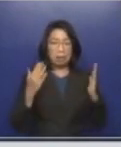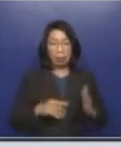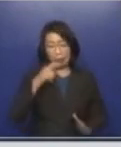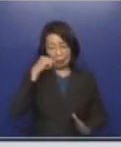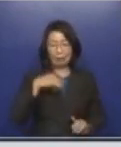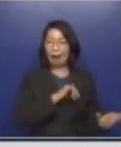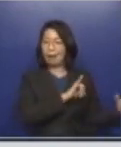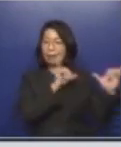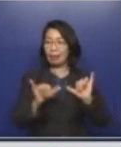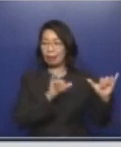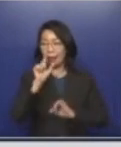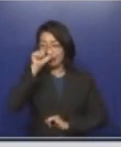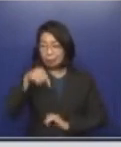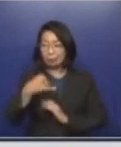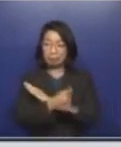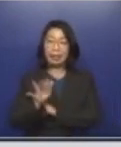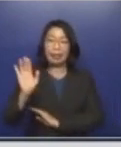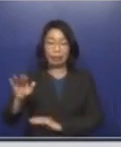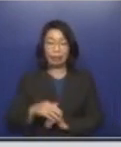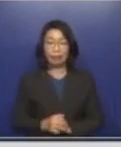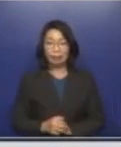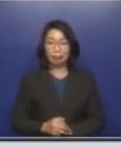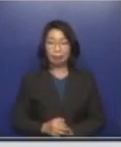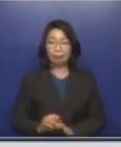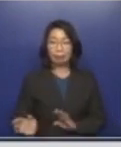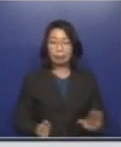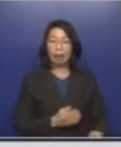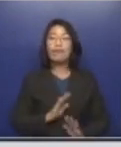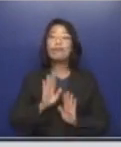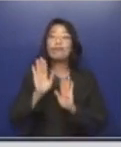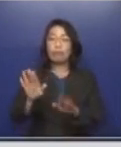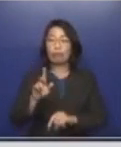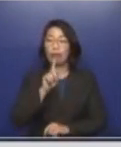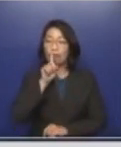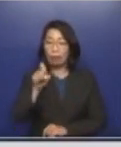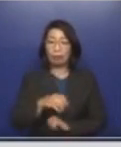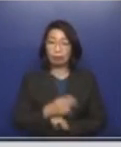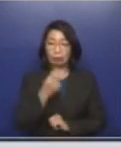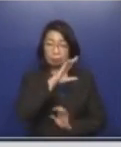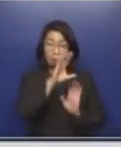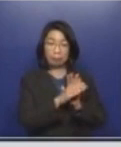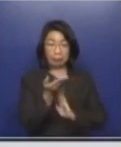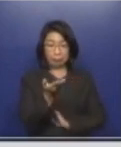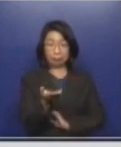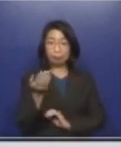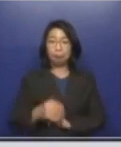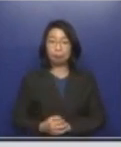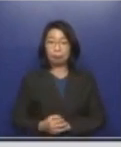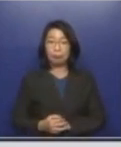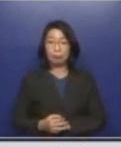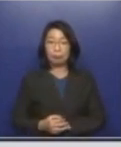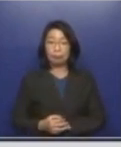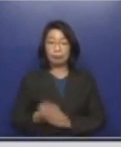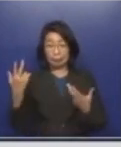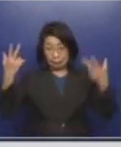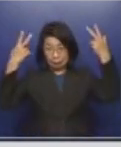น่ๆครับท่านประธานครับผมขออนุญาตผ่านไปที่ท่านนายกฮาซินดาอาเดินนะครับท่านเป็นคน